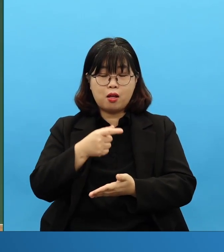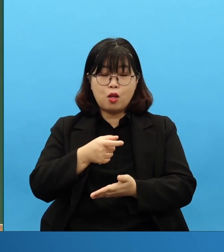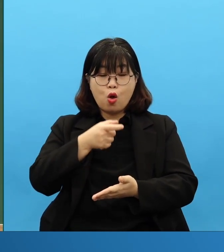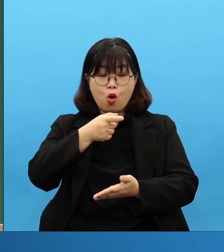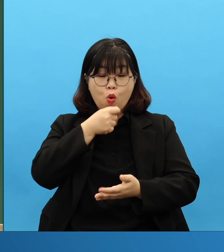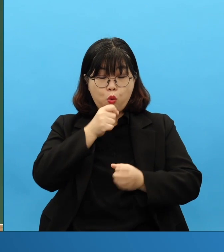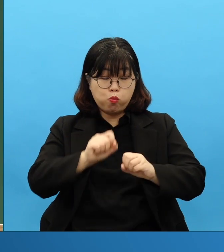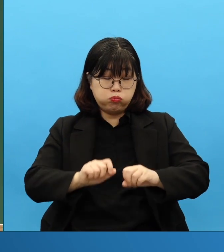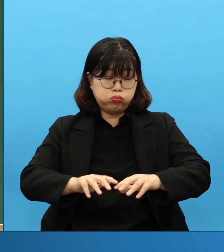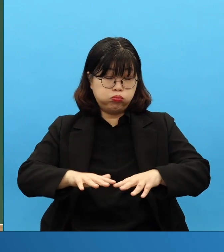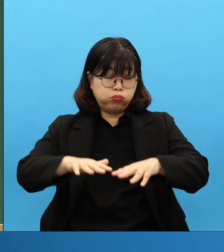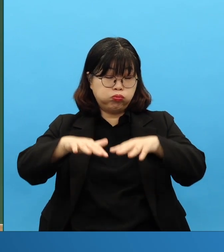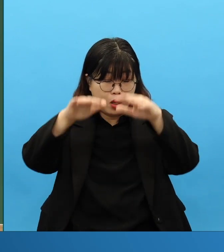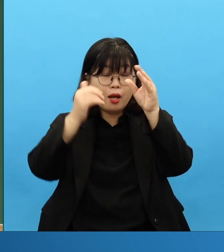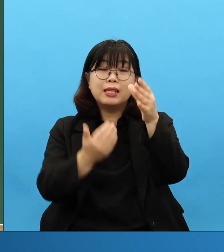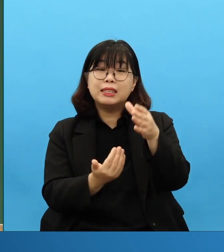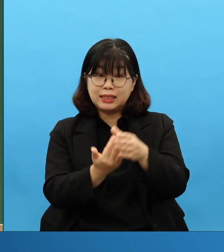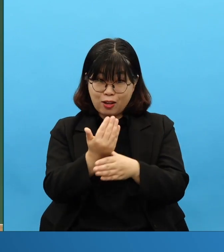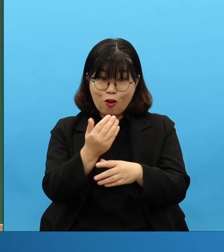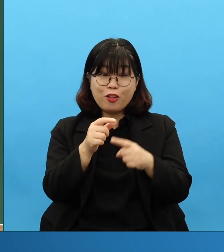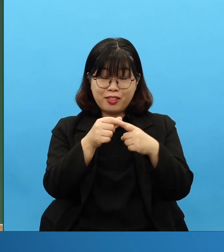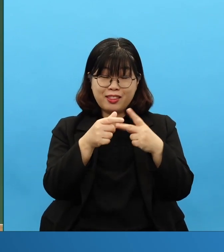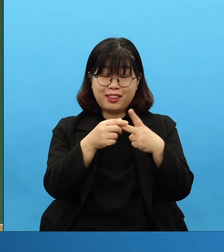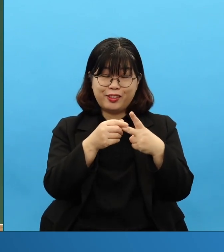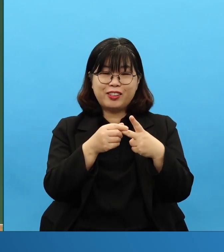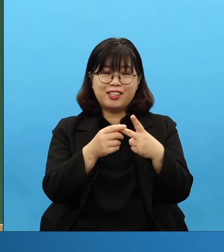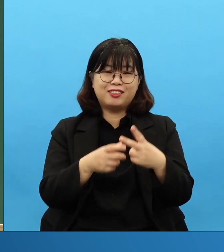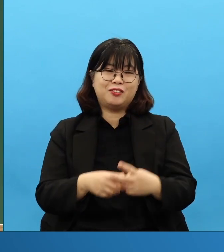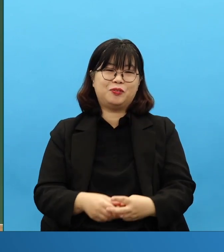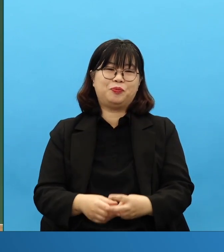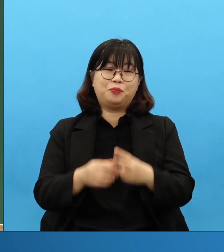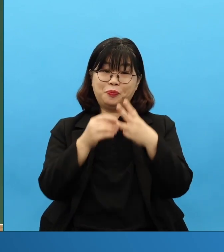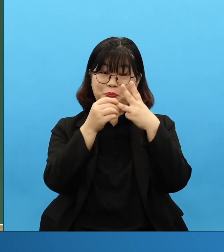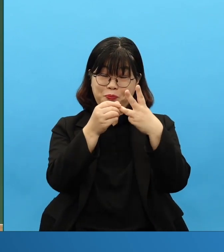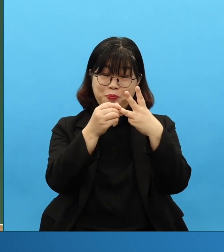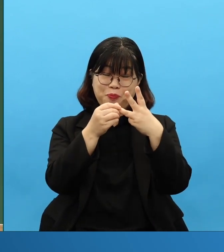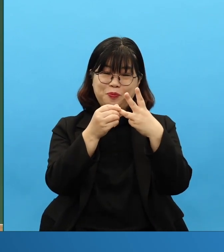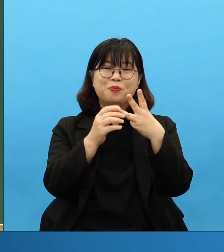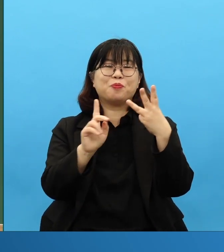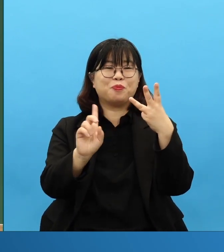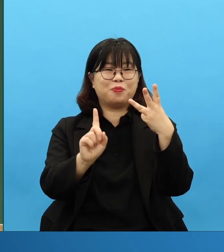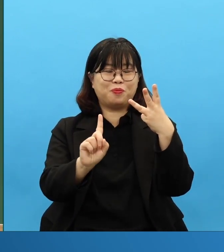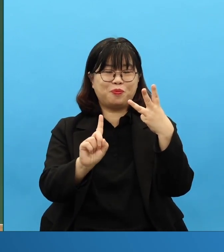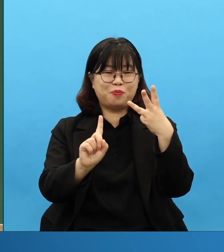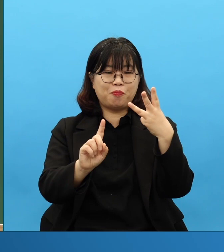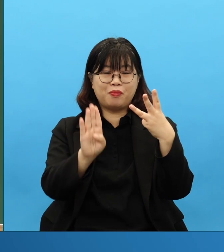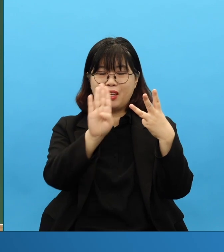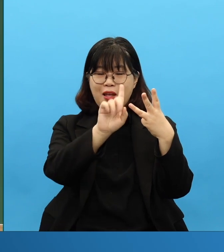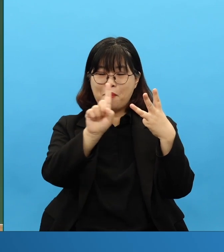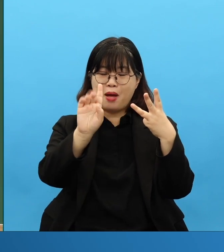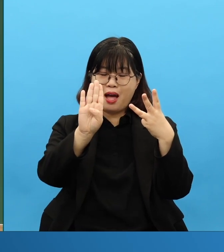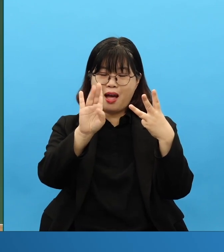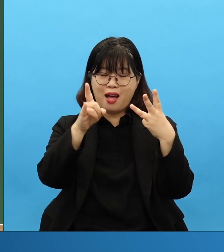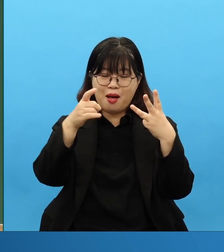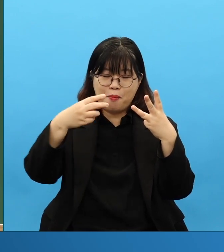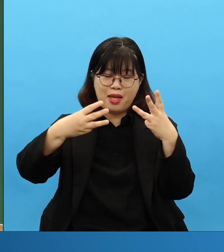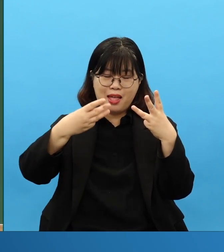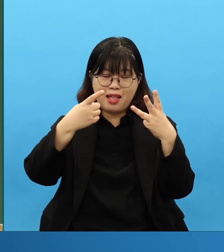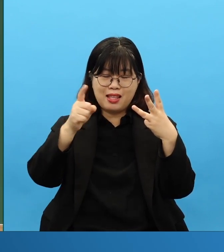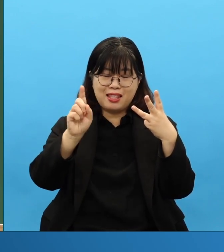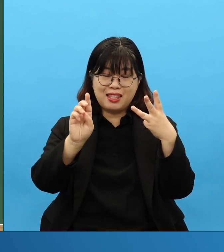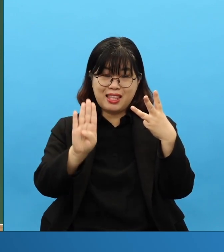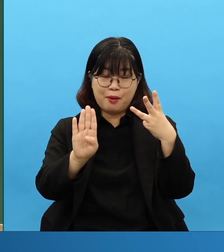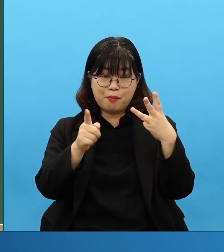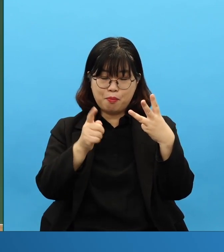아주 홍수 사건이죠. 홍수의 사건입니다. 그리고 바벨탑 사건. 그리고 바벨탑의